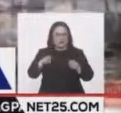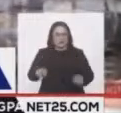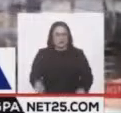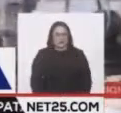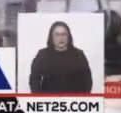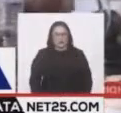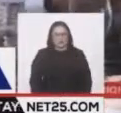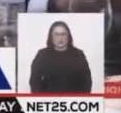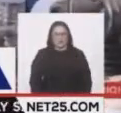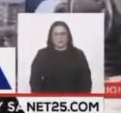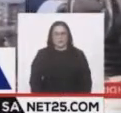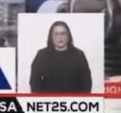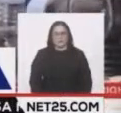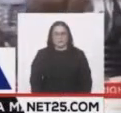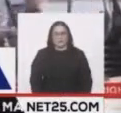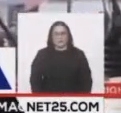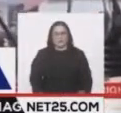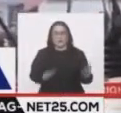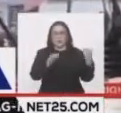komite